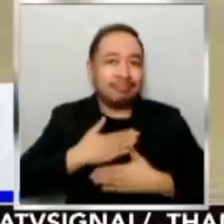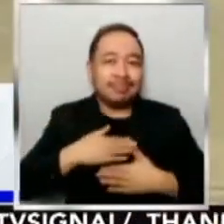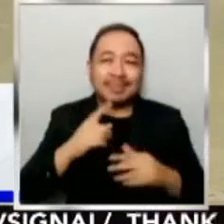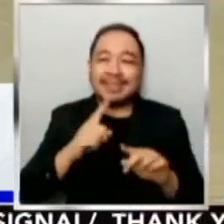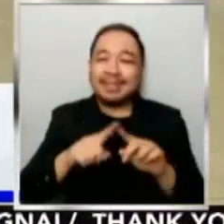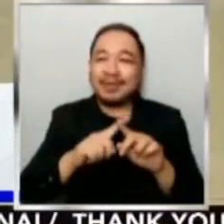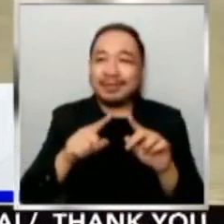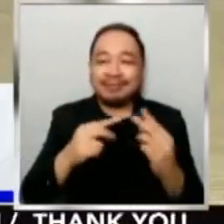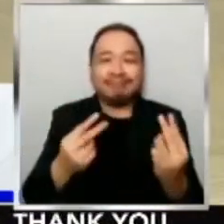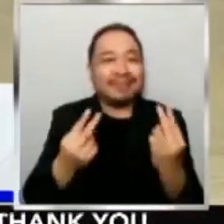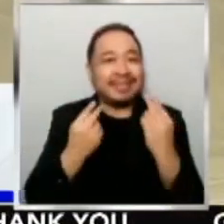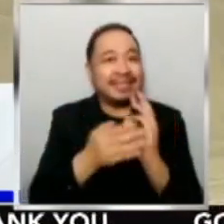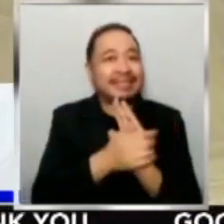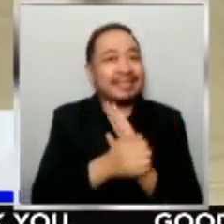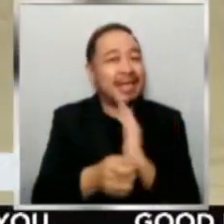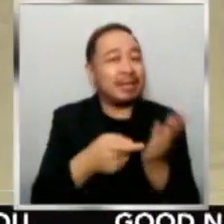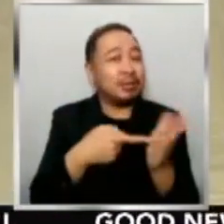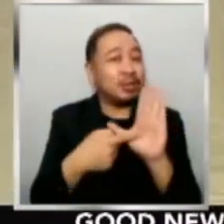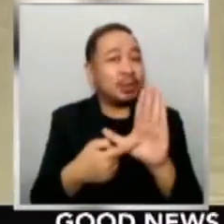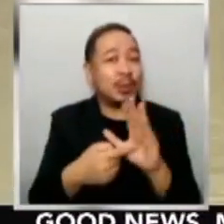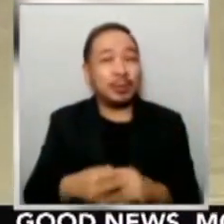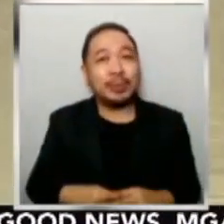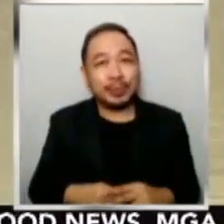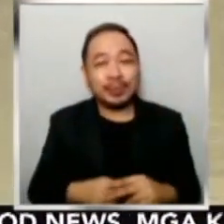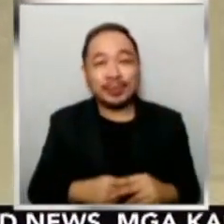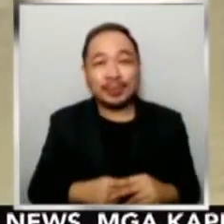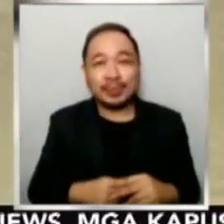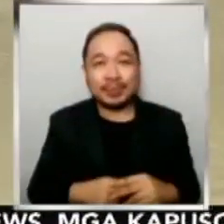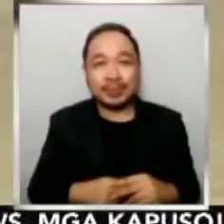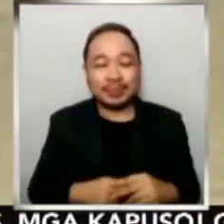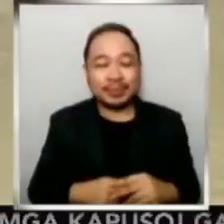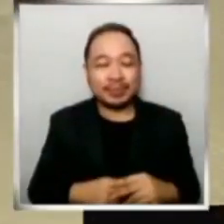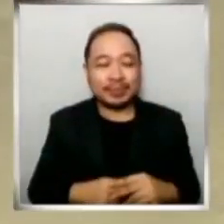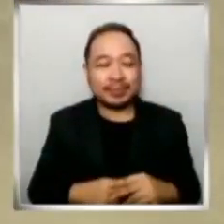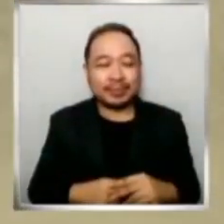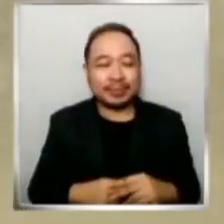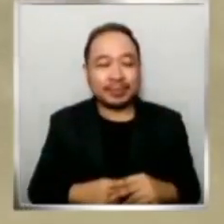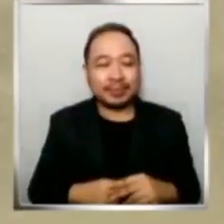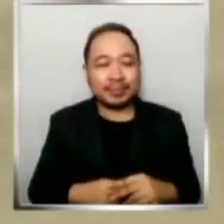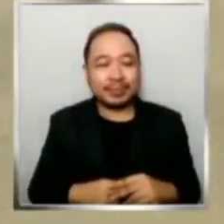of mine. Aubrey Carampel, updated to showbiz happenings.